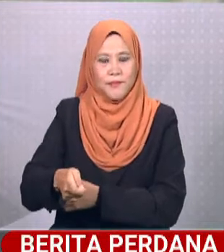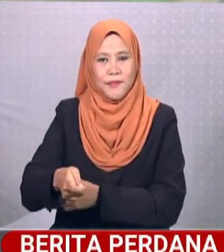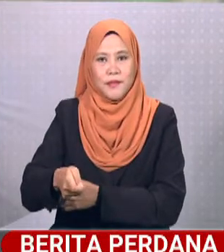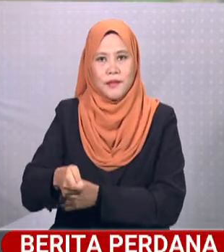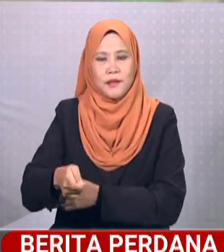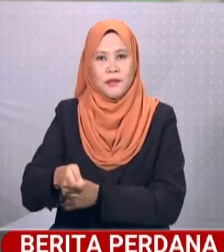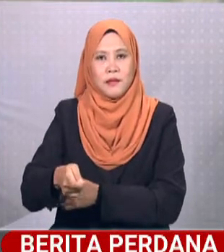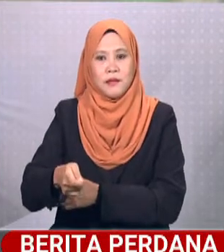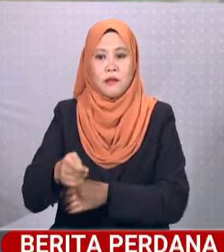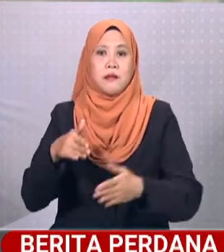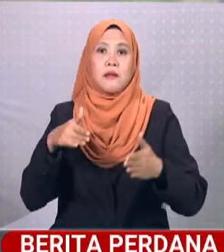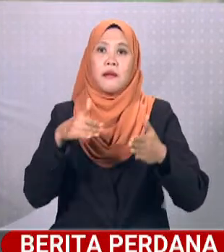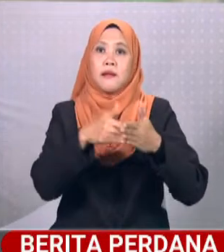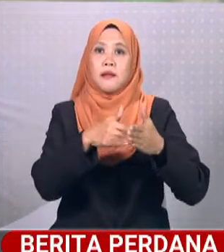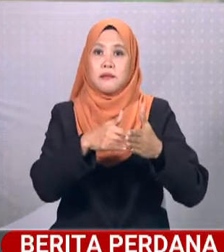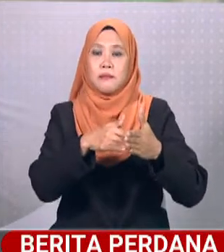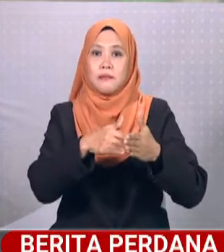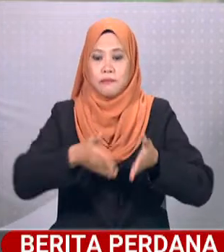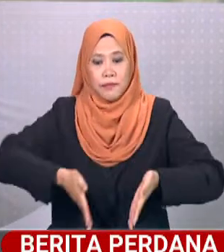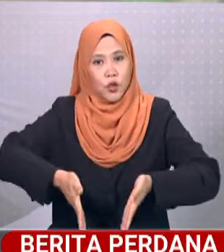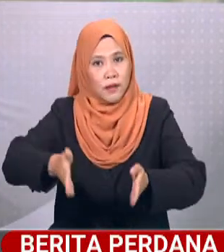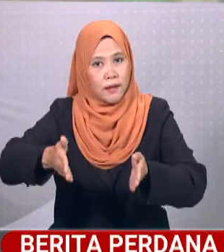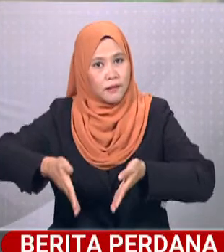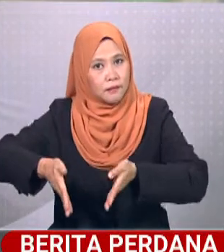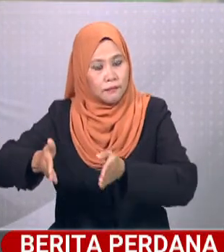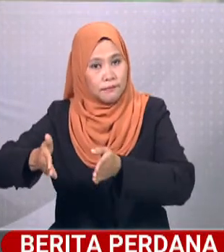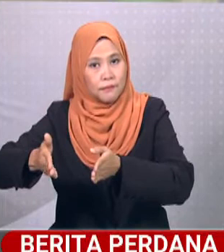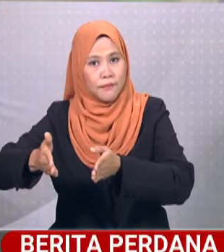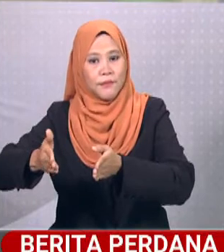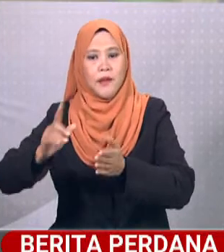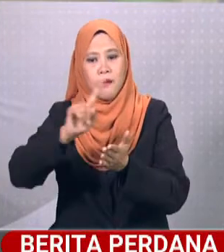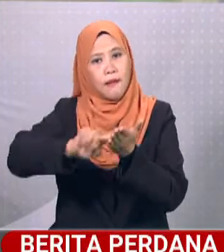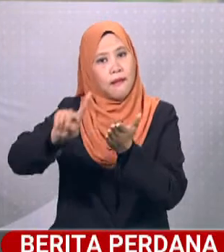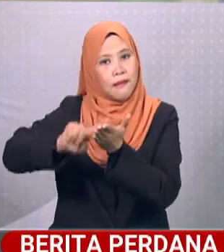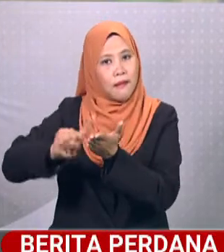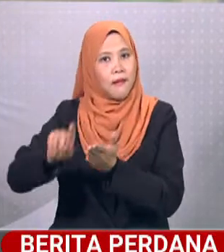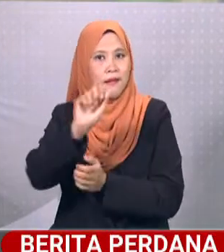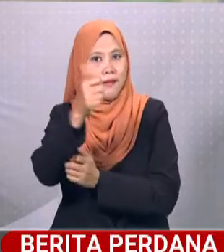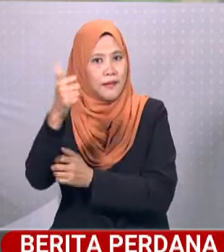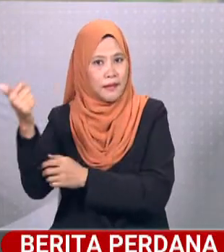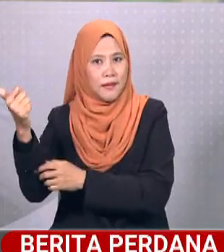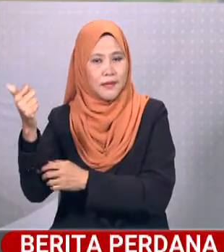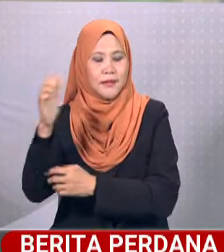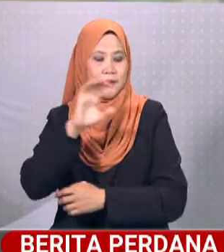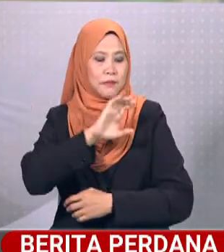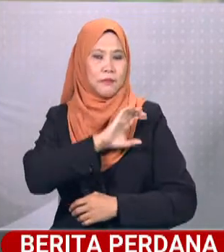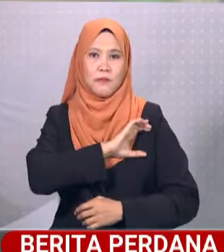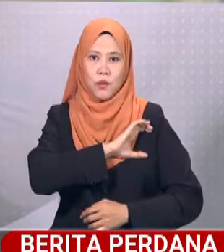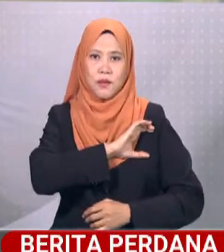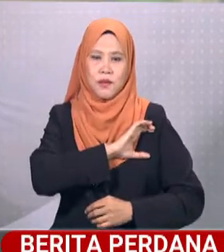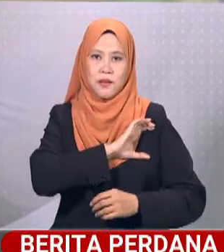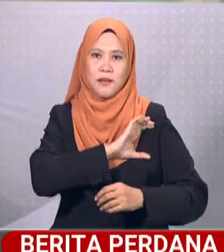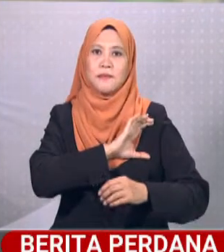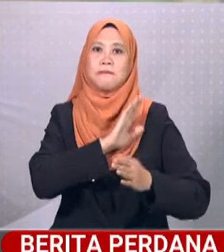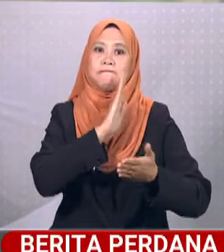Dari segi sekatan jalan raya dan lain-lain pemeriksaan, pihak polis telah pun